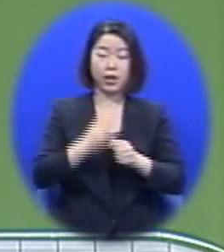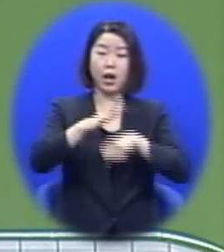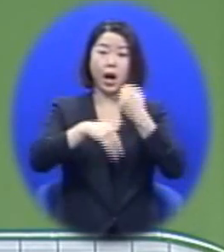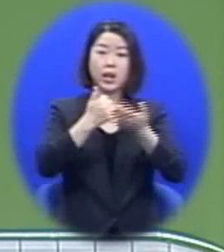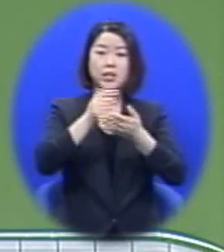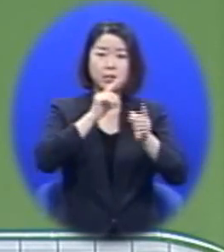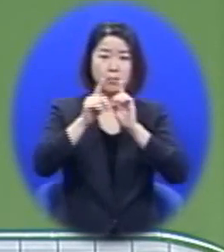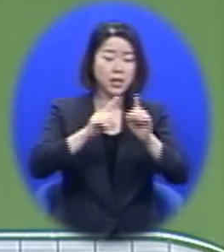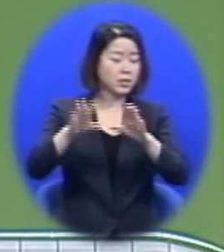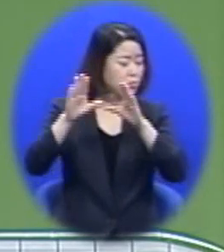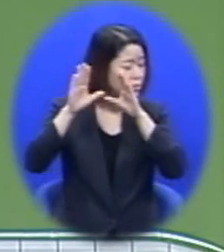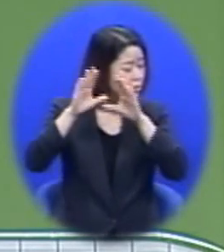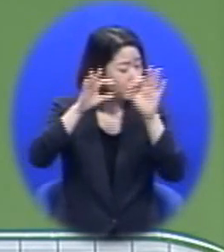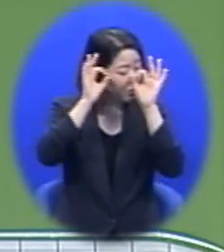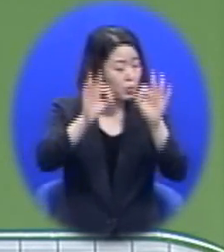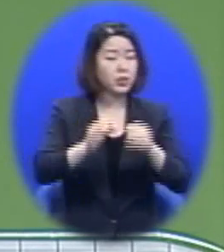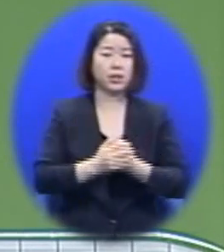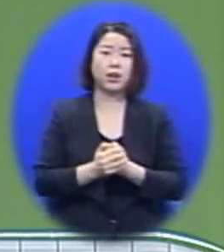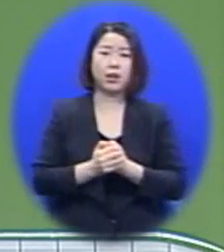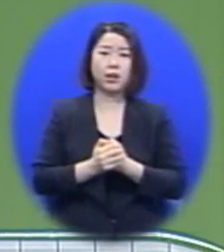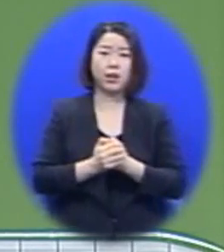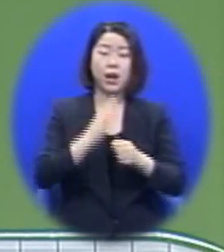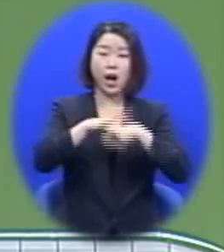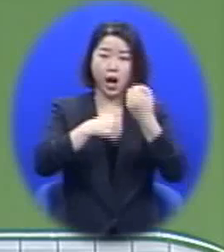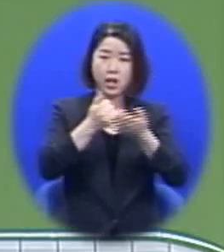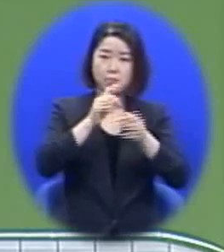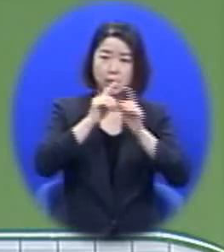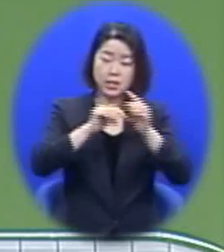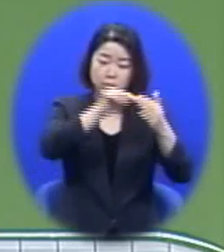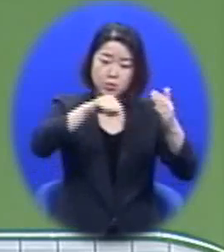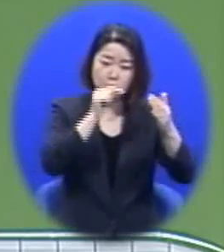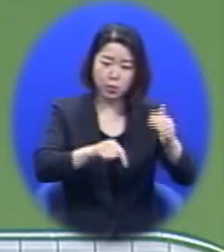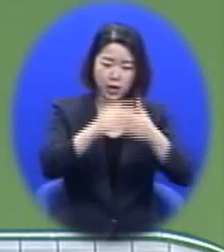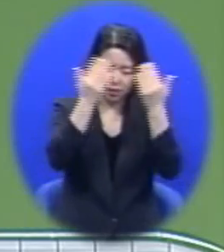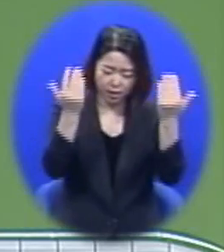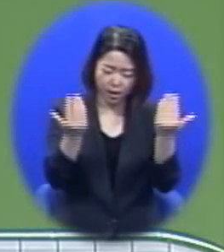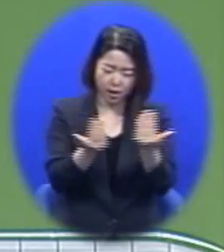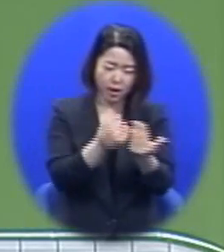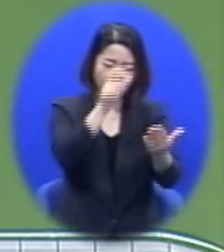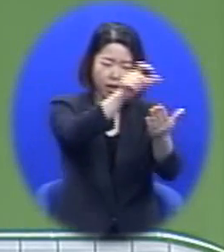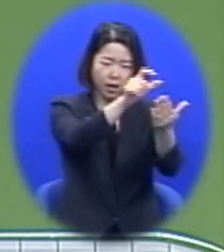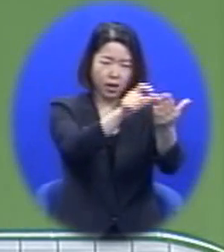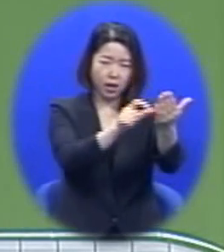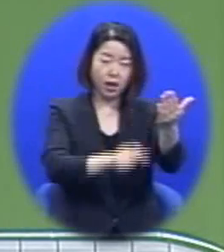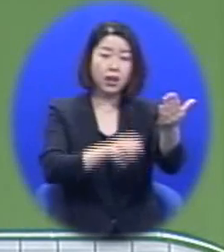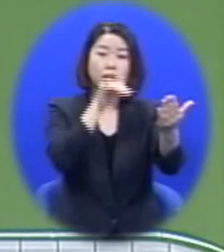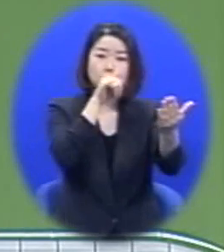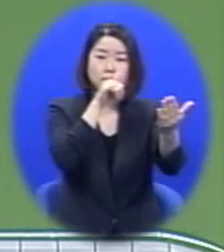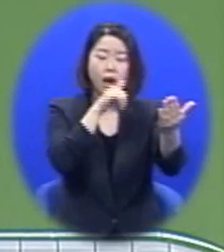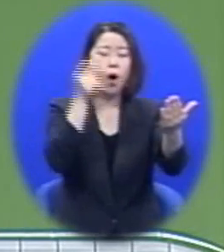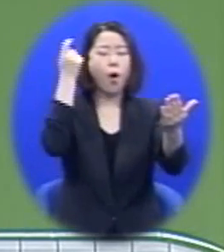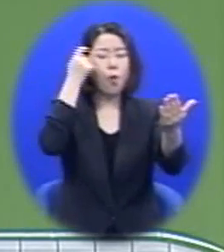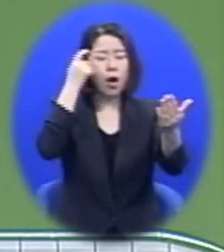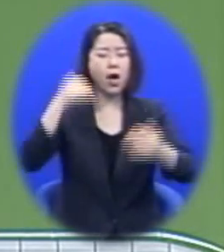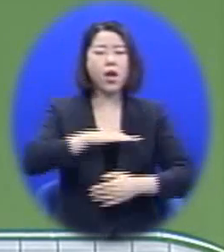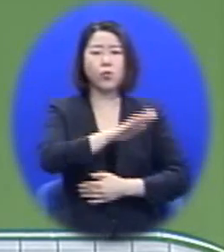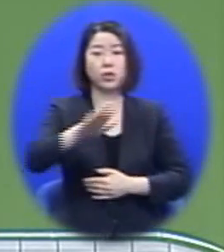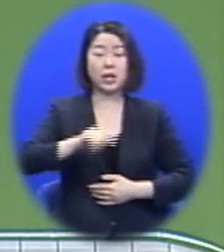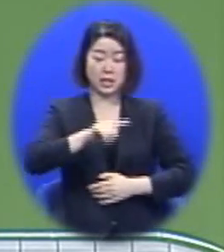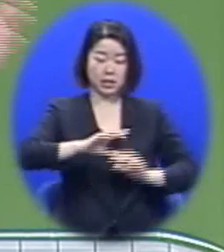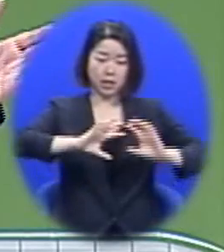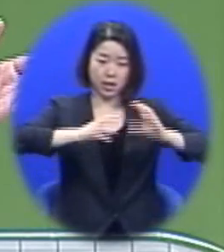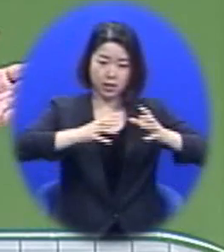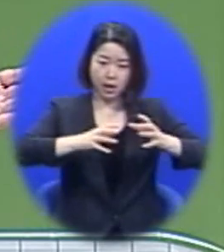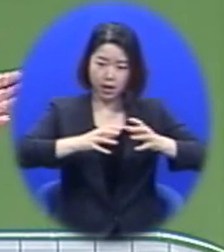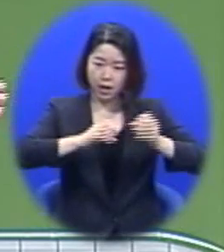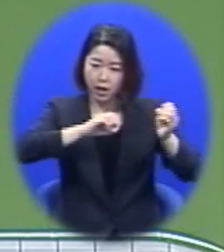하나님의 말씀을 들어보니까 하나님의 말씀 속에 다 나와 있는 거예요. 왜 우리가 이렇게 나라를 잃어버리고